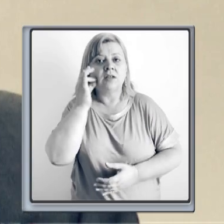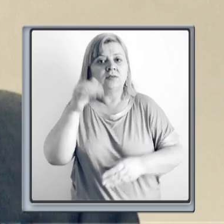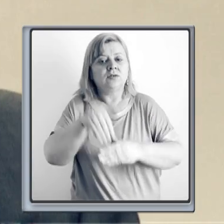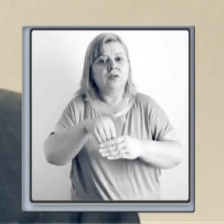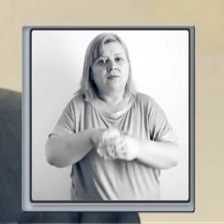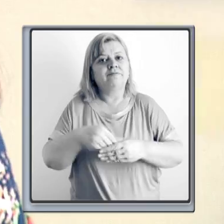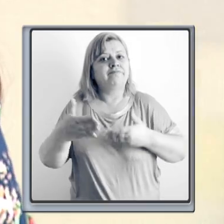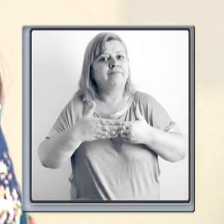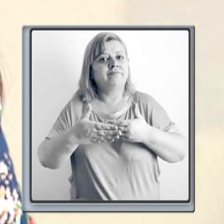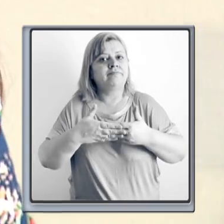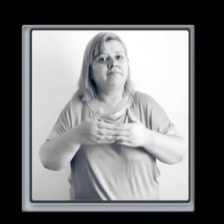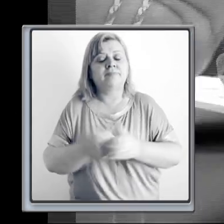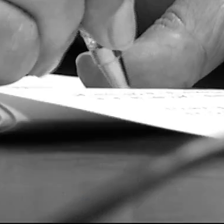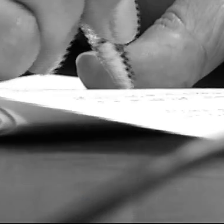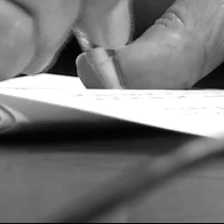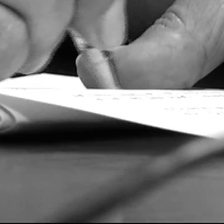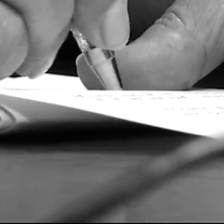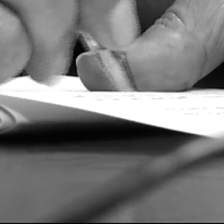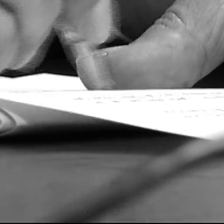Dan za vaš izbor se približava.